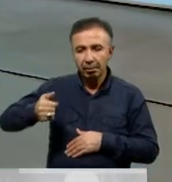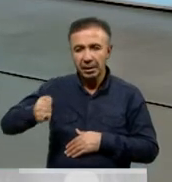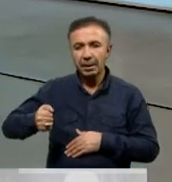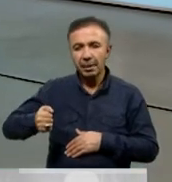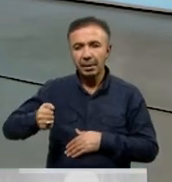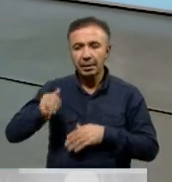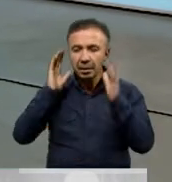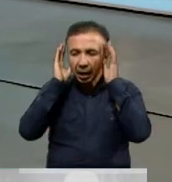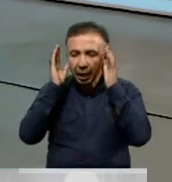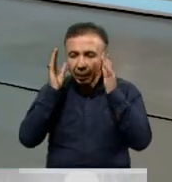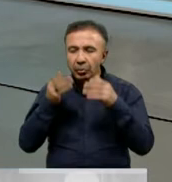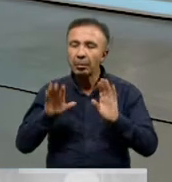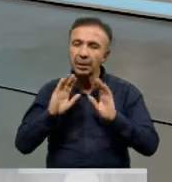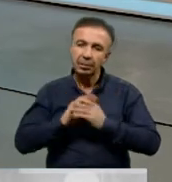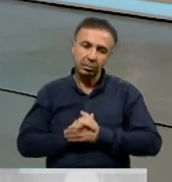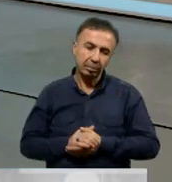küçük hareketlerle